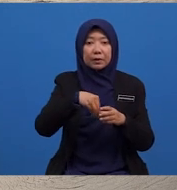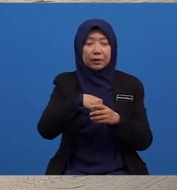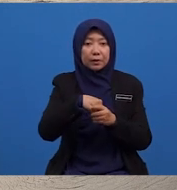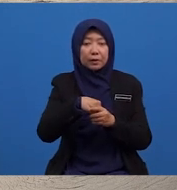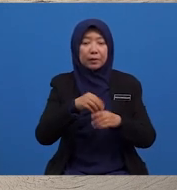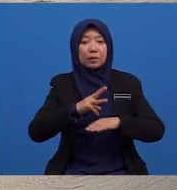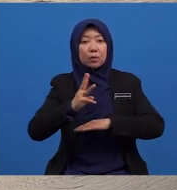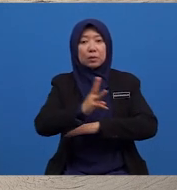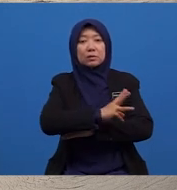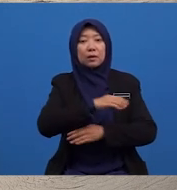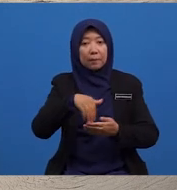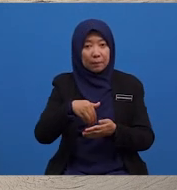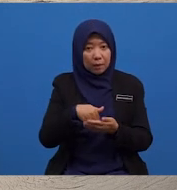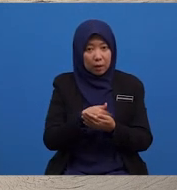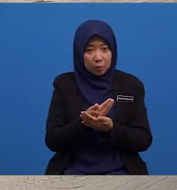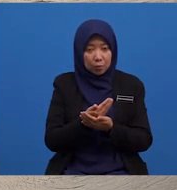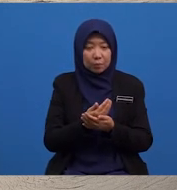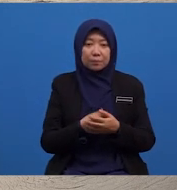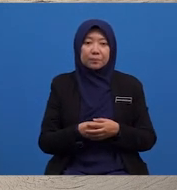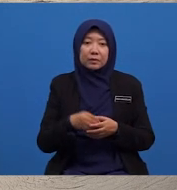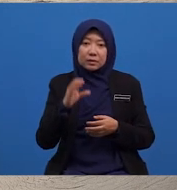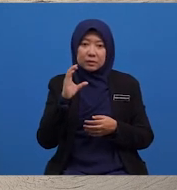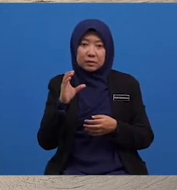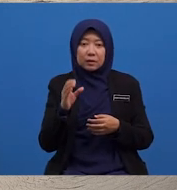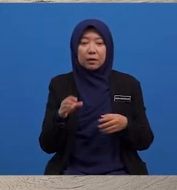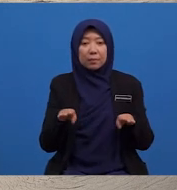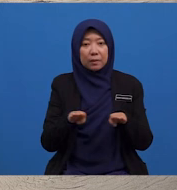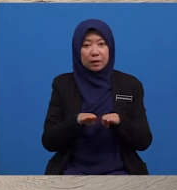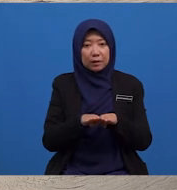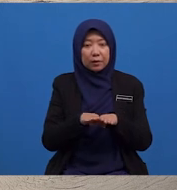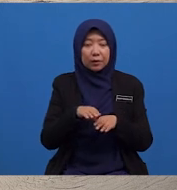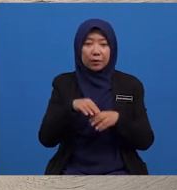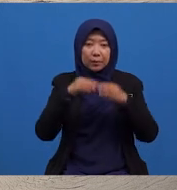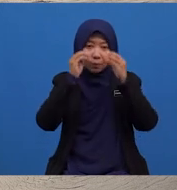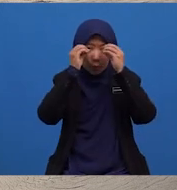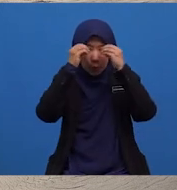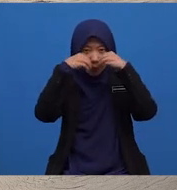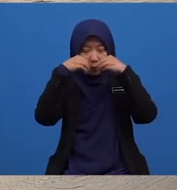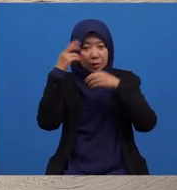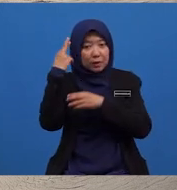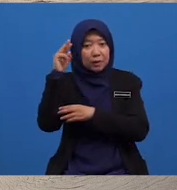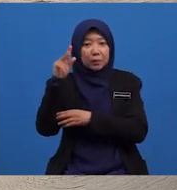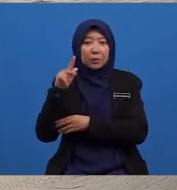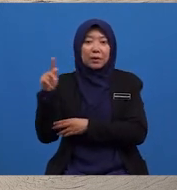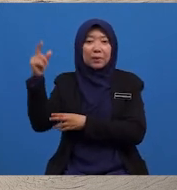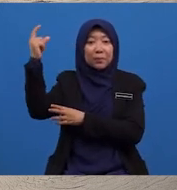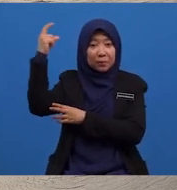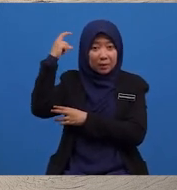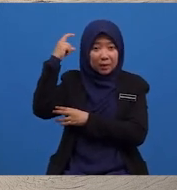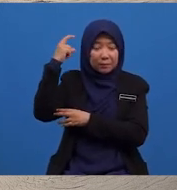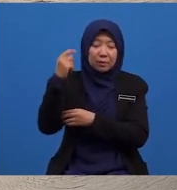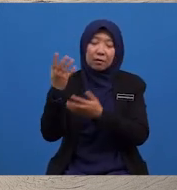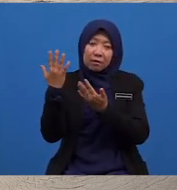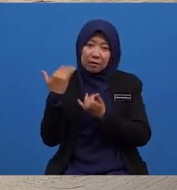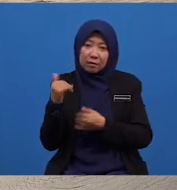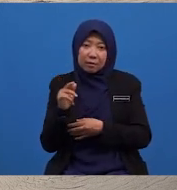yang baharu. C, bagai pungguk rindukan bulan. Maksud perumpamaan ini